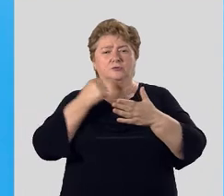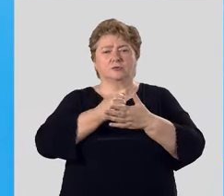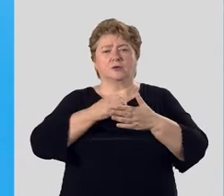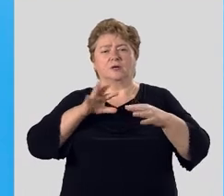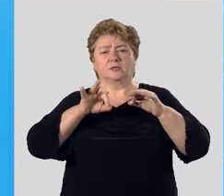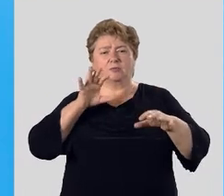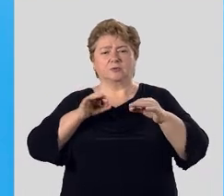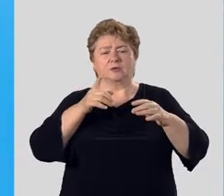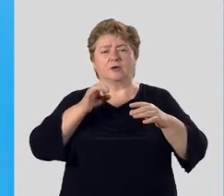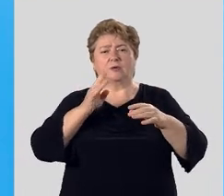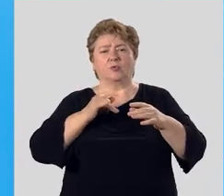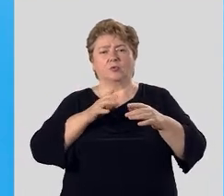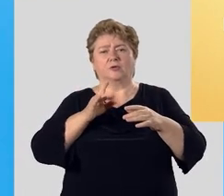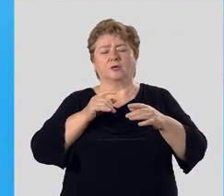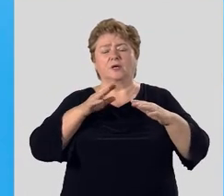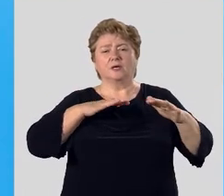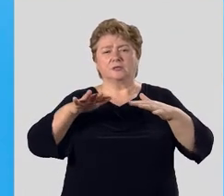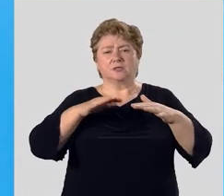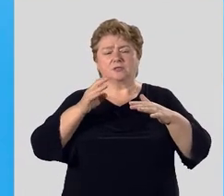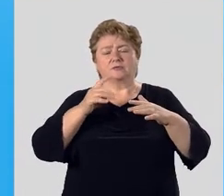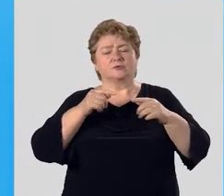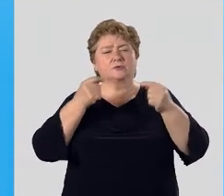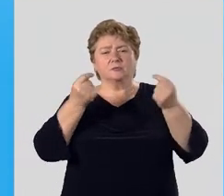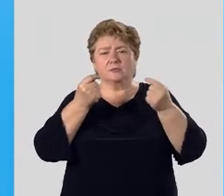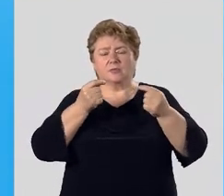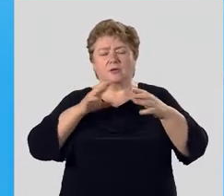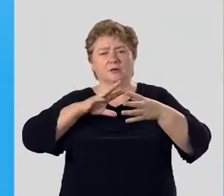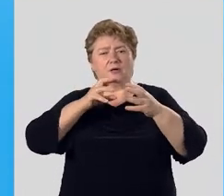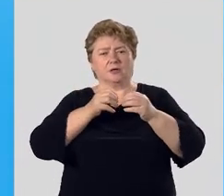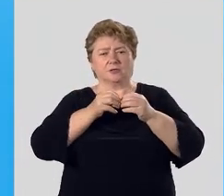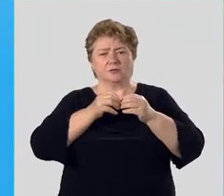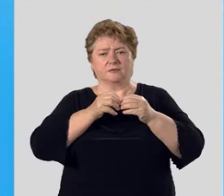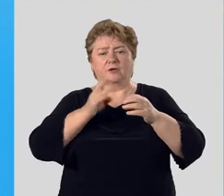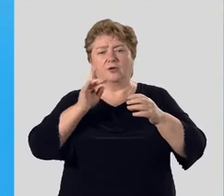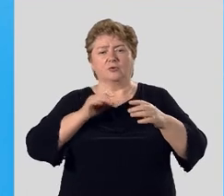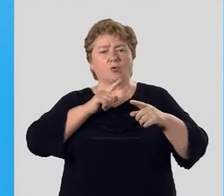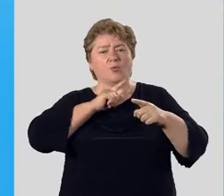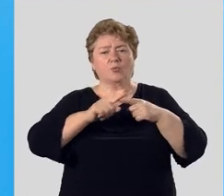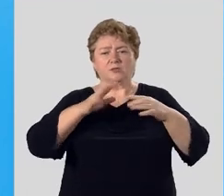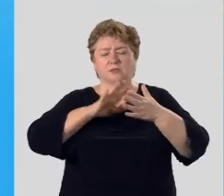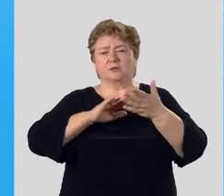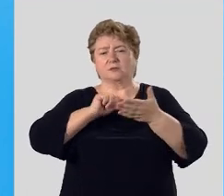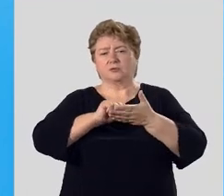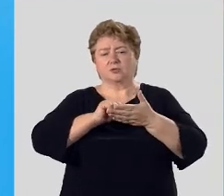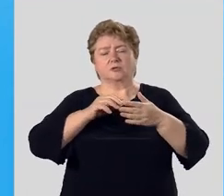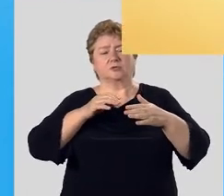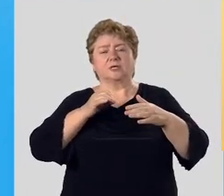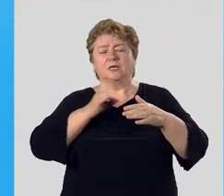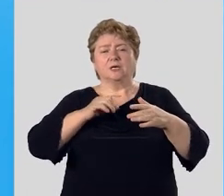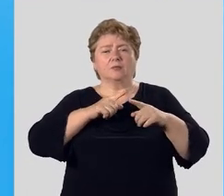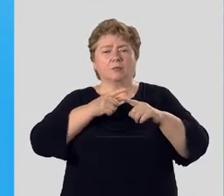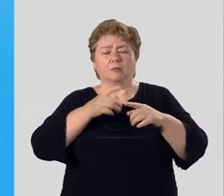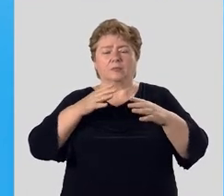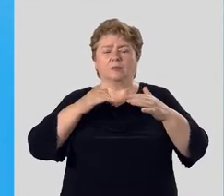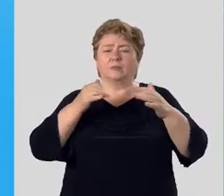избирательны. Гормоны действуют даже в ничтожно малых количествах, но они быстро разрушаются и поэтому должны